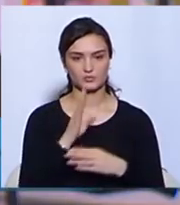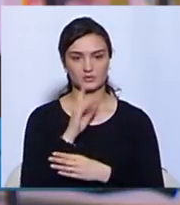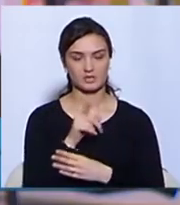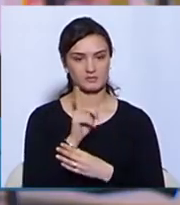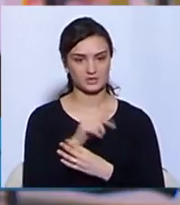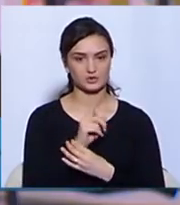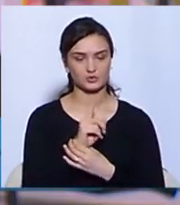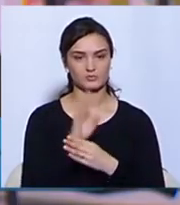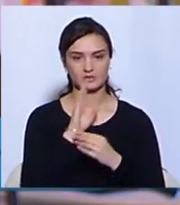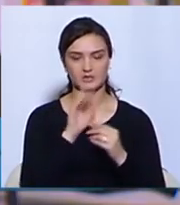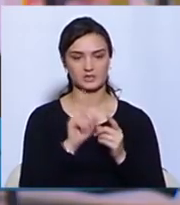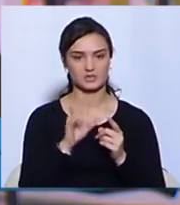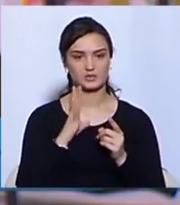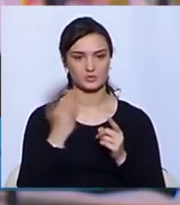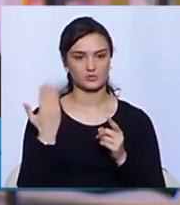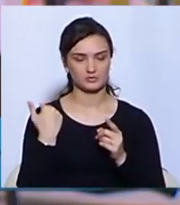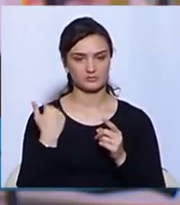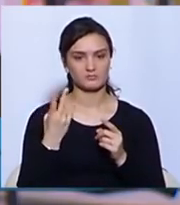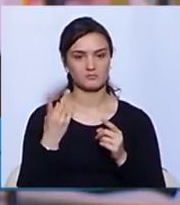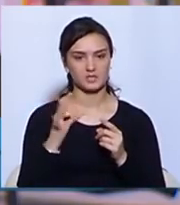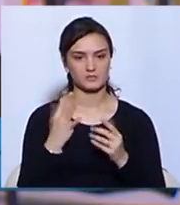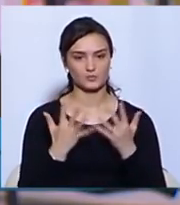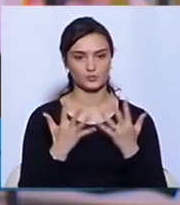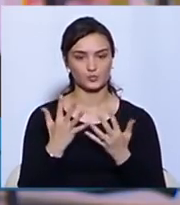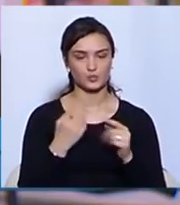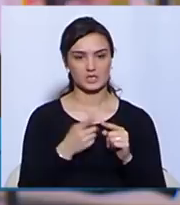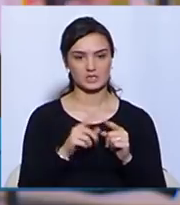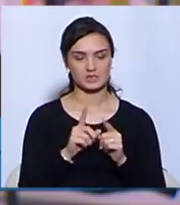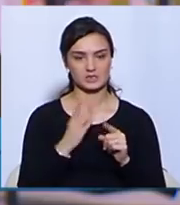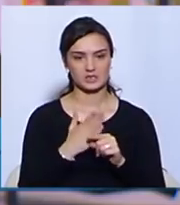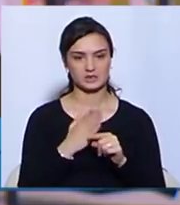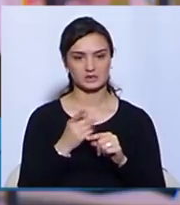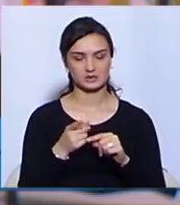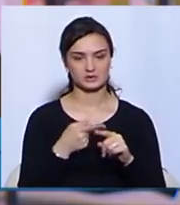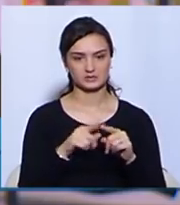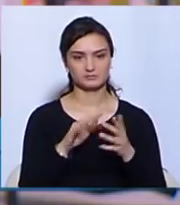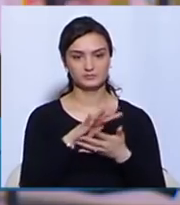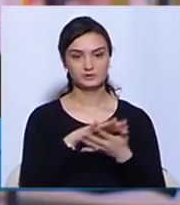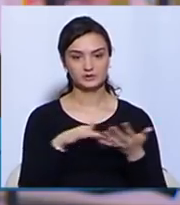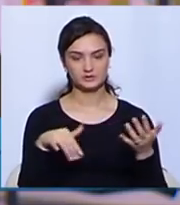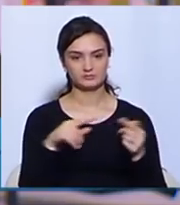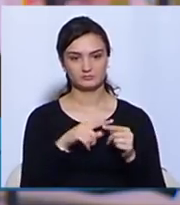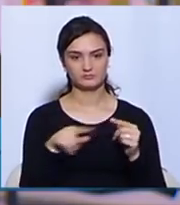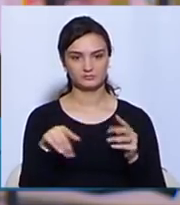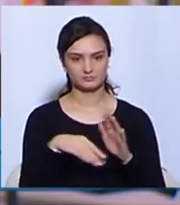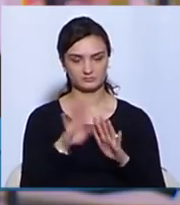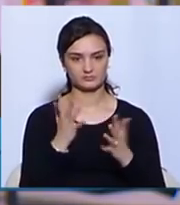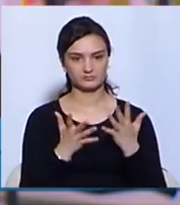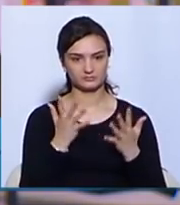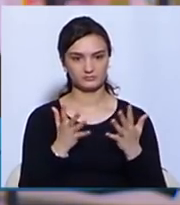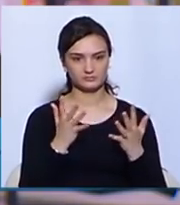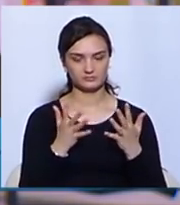ქალმა იცის, რომ თქვათ დედასაც ასე ჰქონდა. მაგრამ თუ ეს არის დისონანსური და ეს გრძელდება, ალბათ ჯობია,